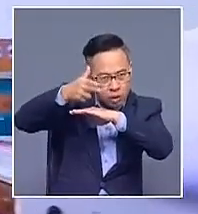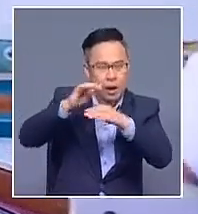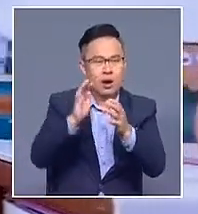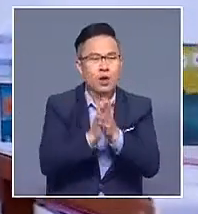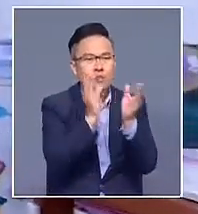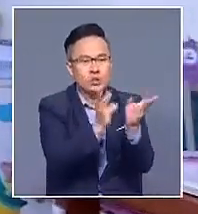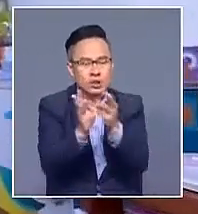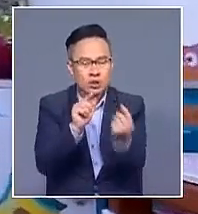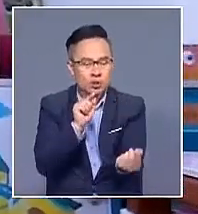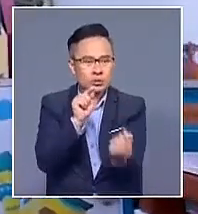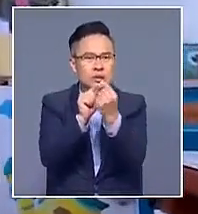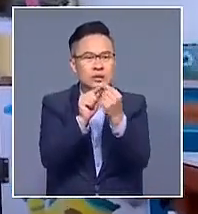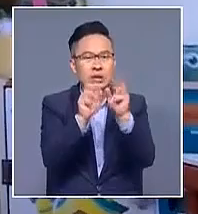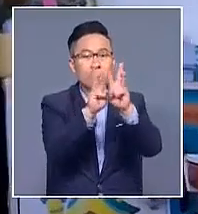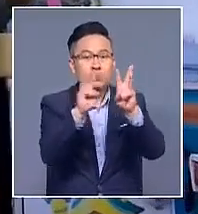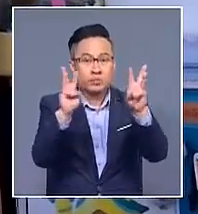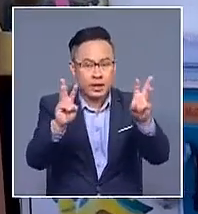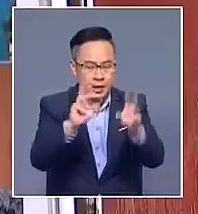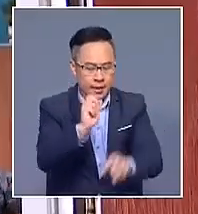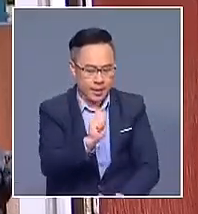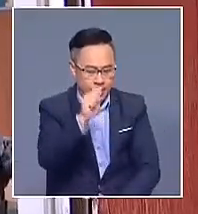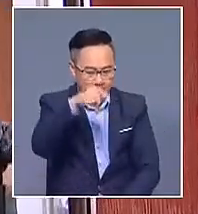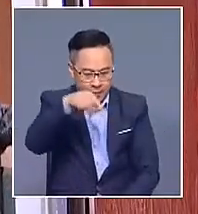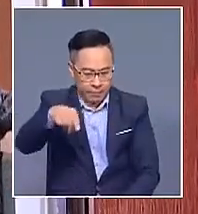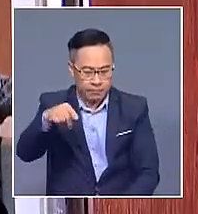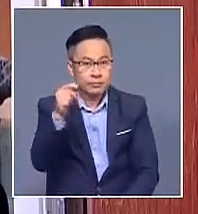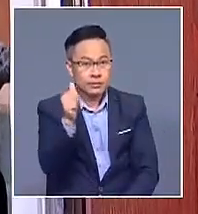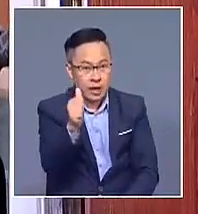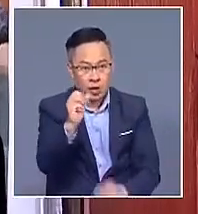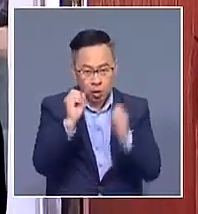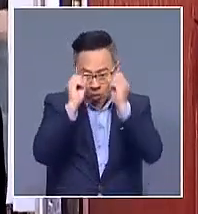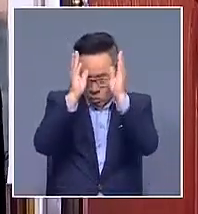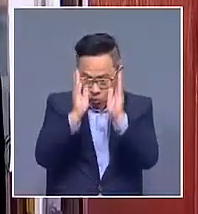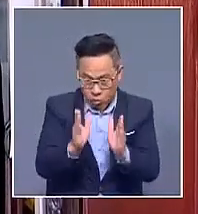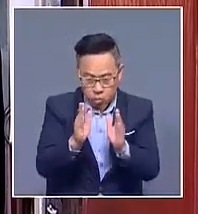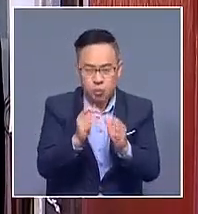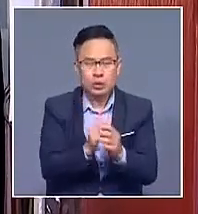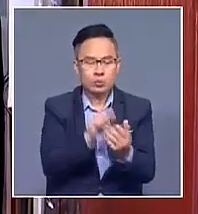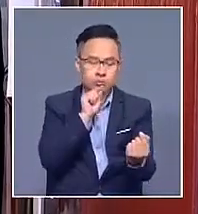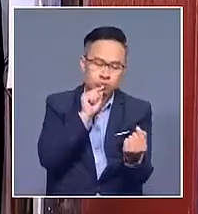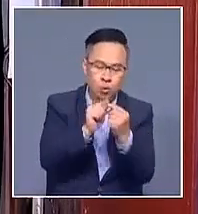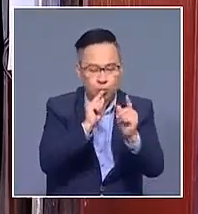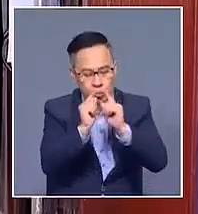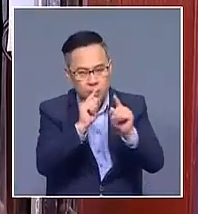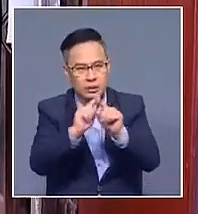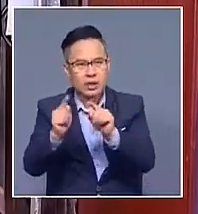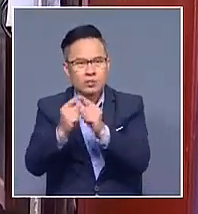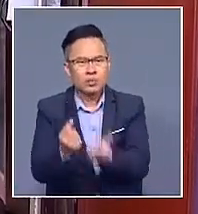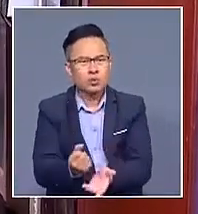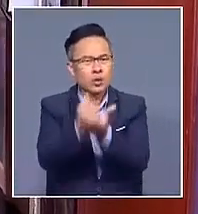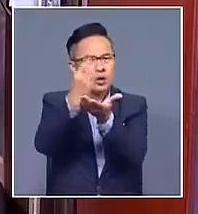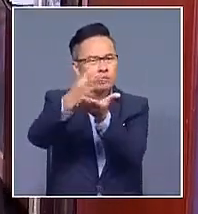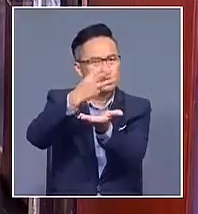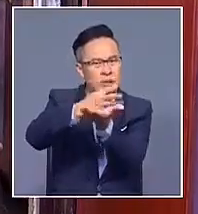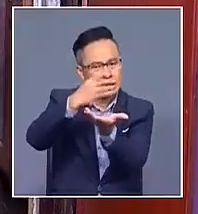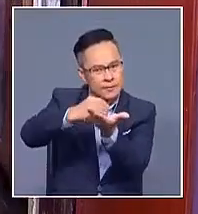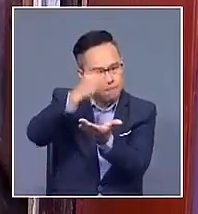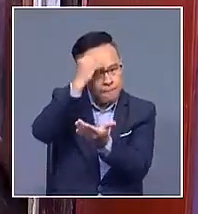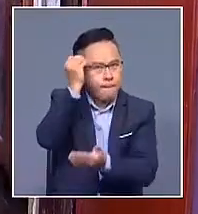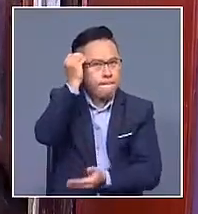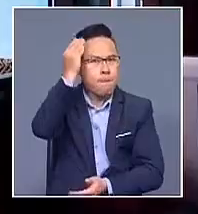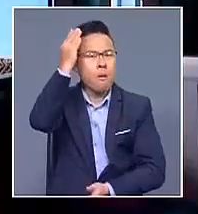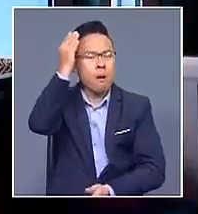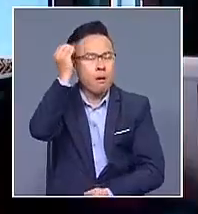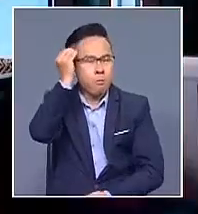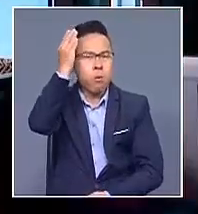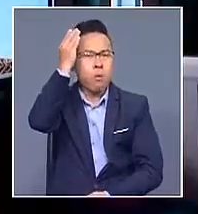เข้าถึงทั้งทางเว็บไซต์และแอปพลิเคชันรวมไปถึงคุณครูเพื่อให้น้องๆเข้าถึงเนื้อหาทางวิชาการที่ทันสมัยและเข้าใจบ